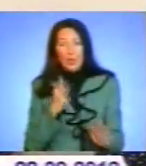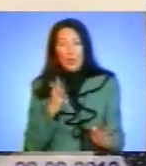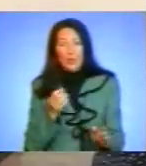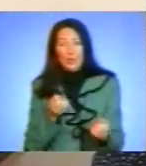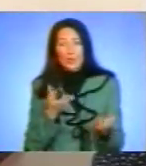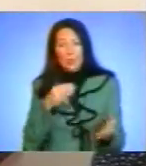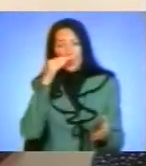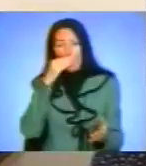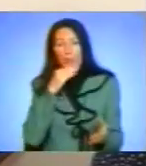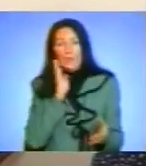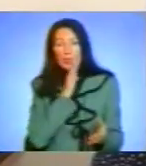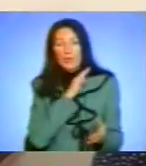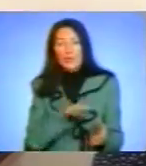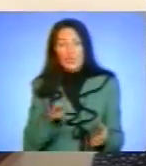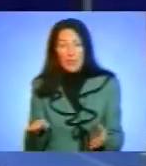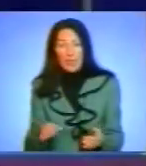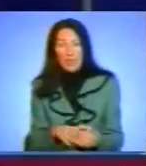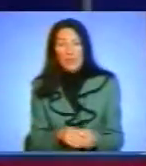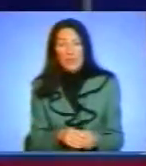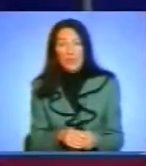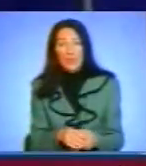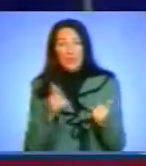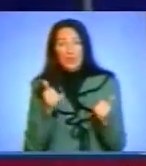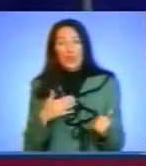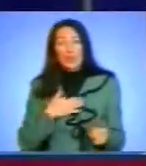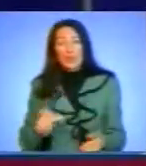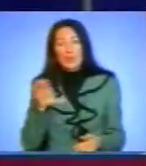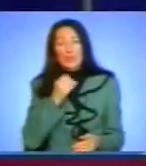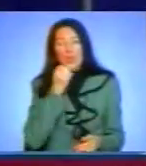це батьків і дітей, і їхніх батьків. На сьогодні у мене